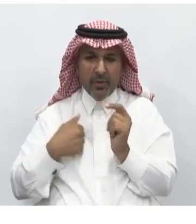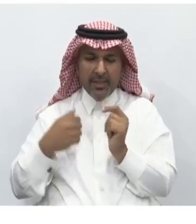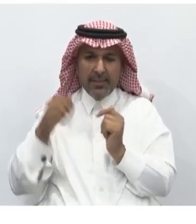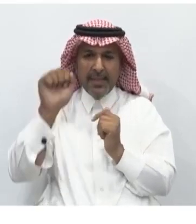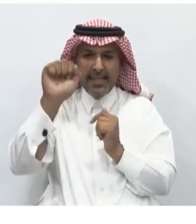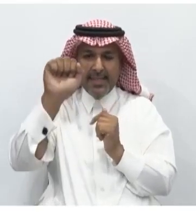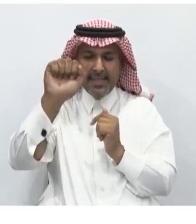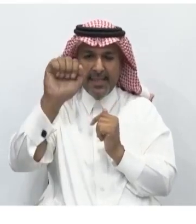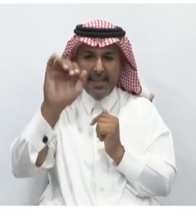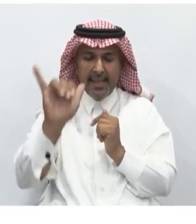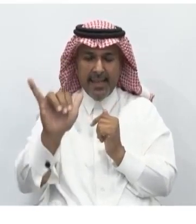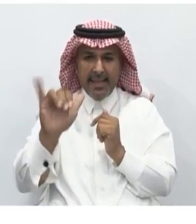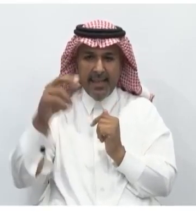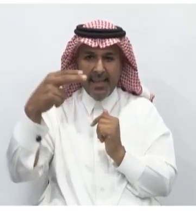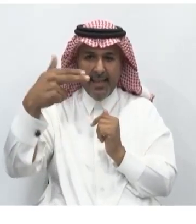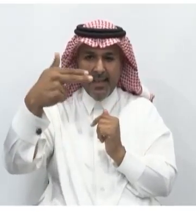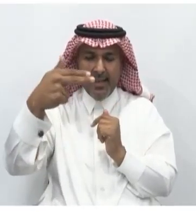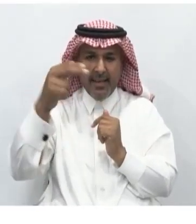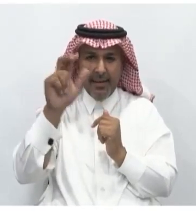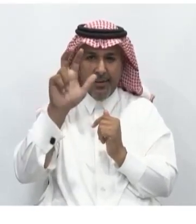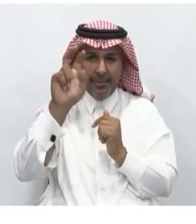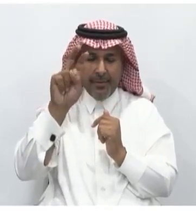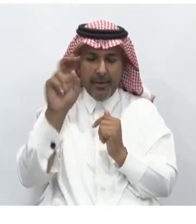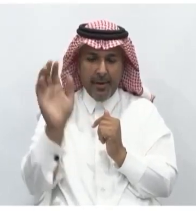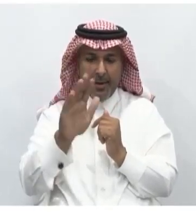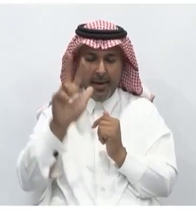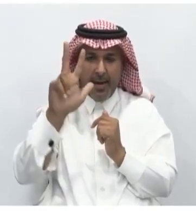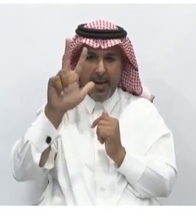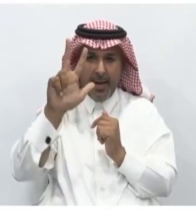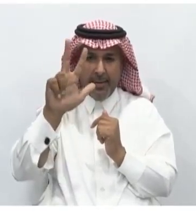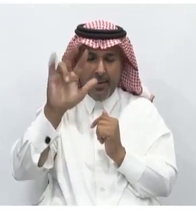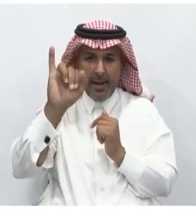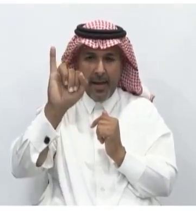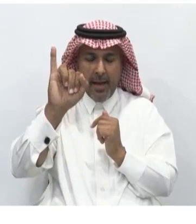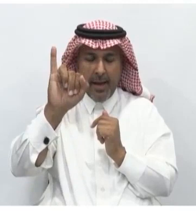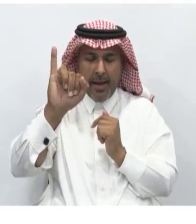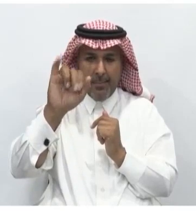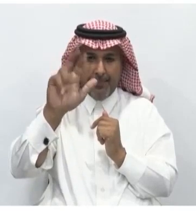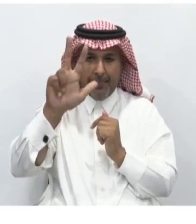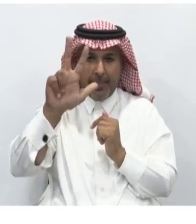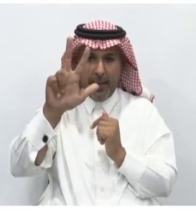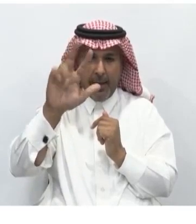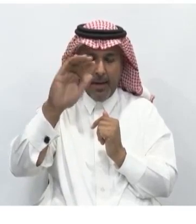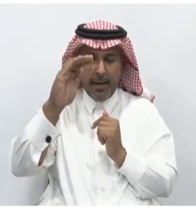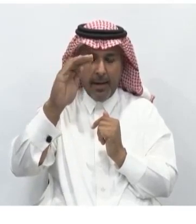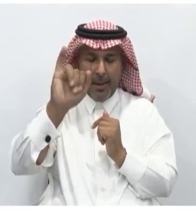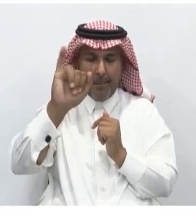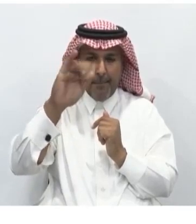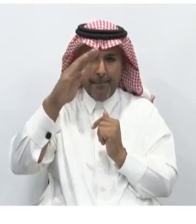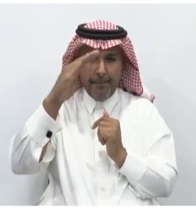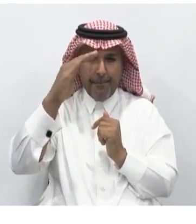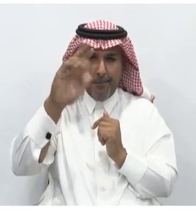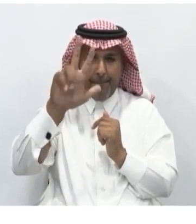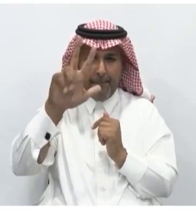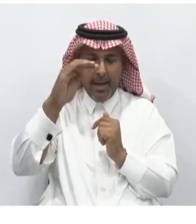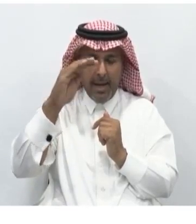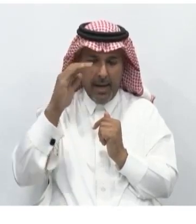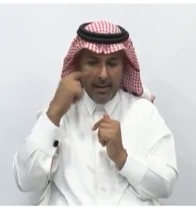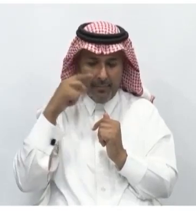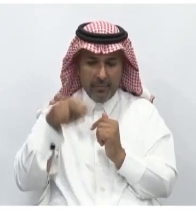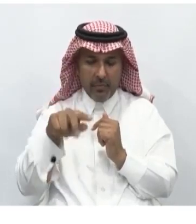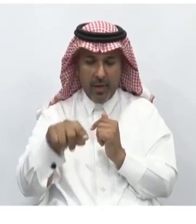و في حصص قادمة سنكمل بقية الدروس. ماذا تعلمنا في الدرس الماضي؟ عرفنا الملح